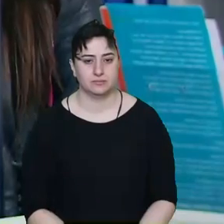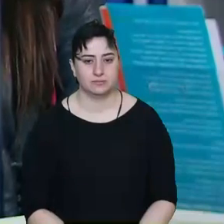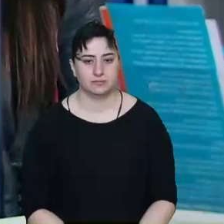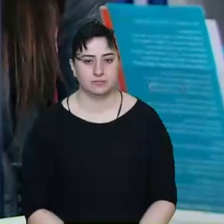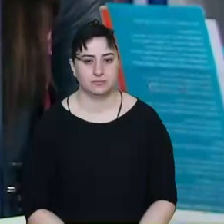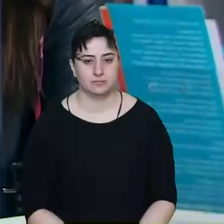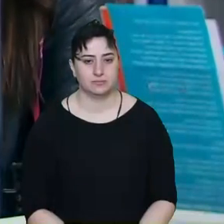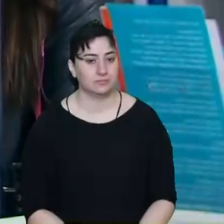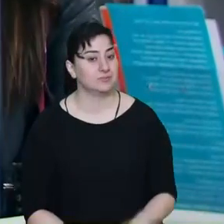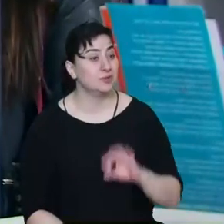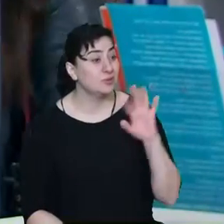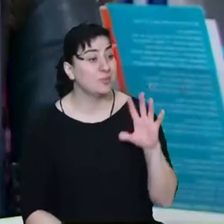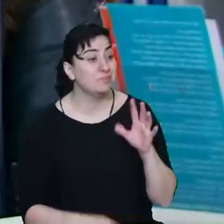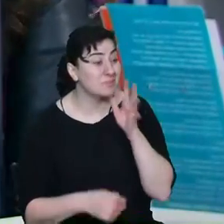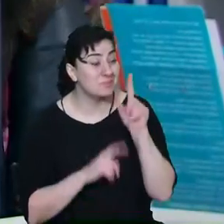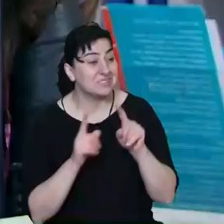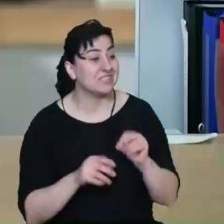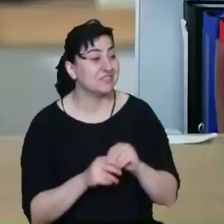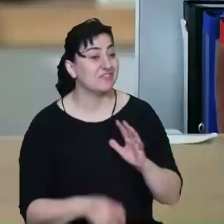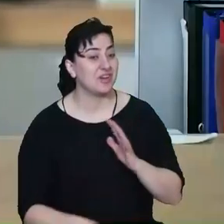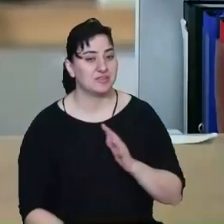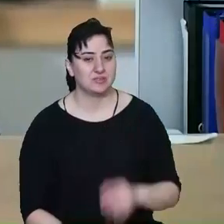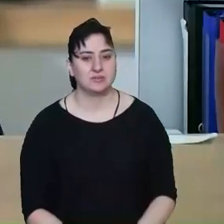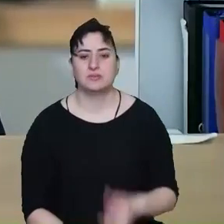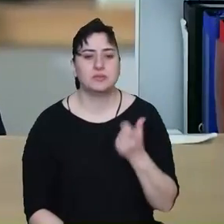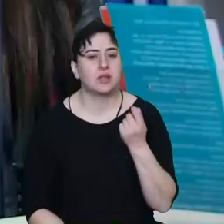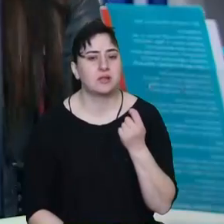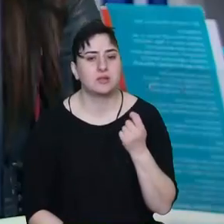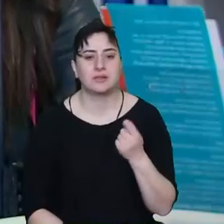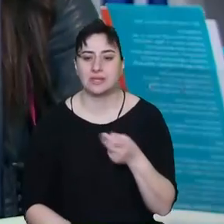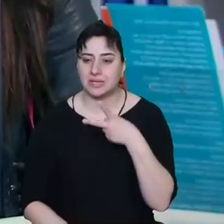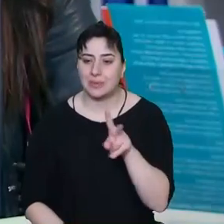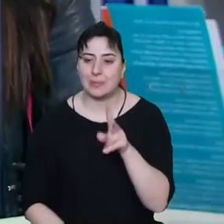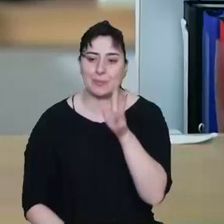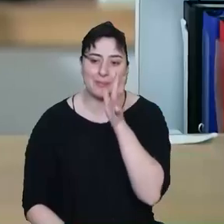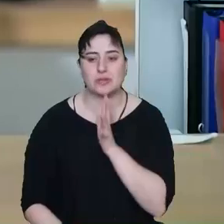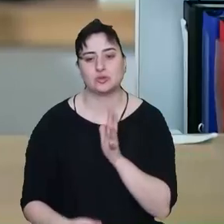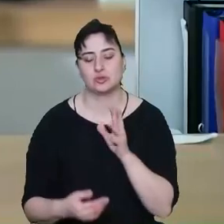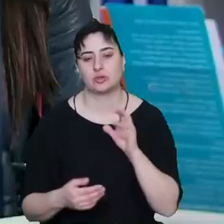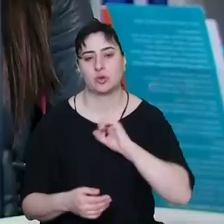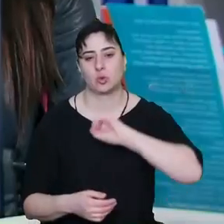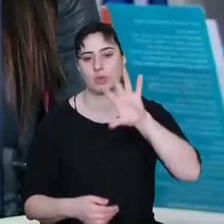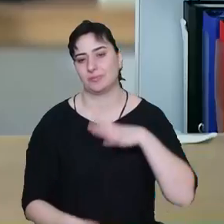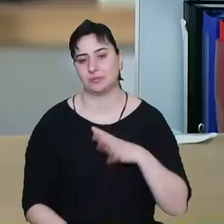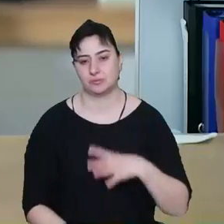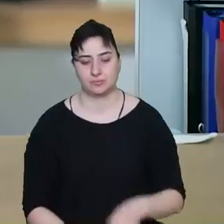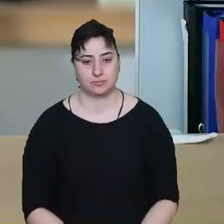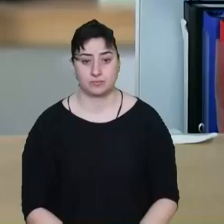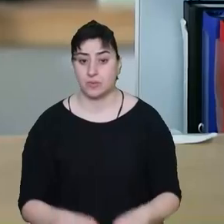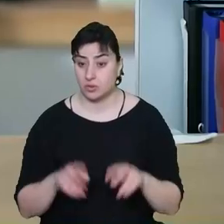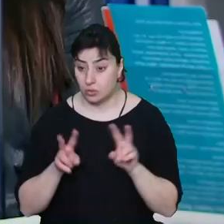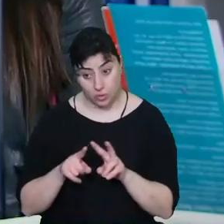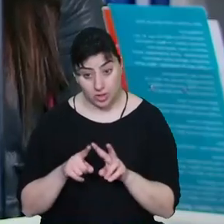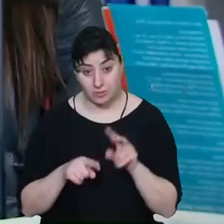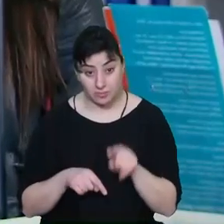ayrılmıyor. Çok güzel bir bilmece ama sorsan. Ne kadar havale ediyoruz, ne kadar? 2500 lira. 2500 lira, tamam. Nurhan, ben